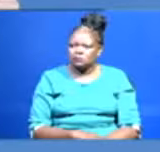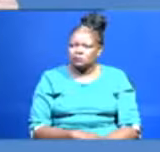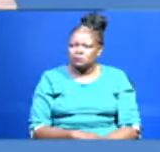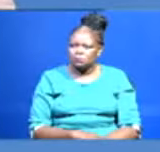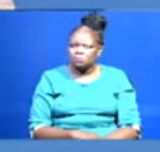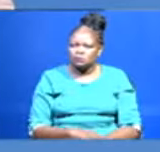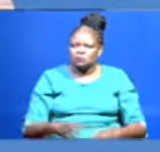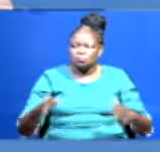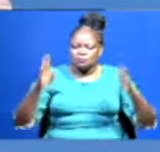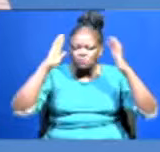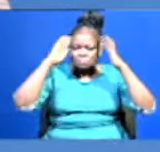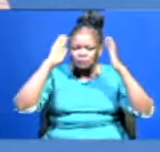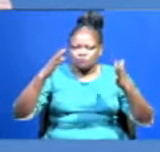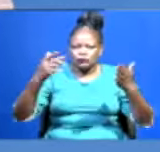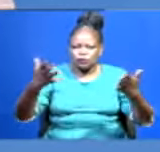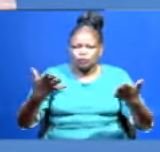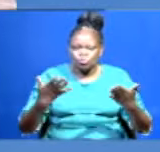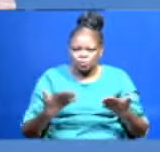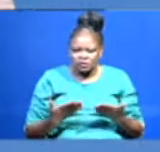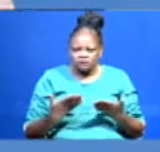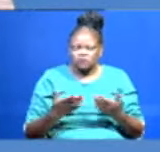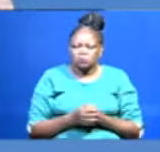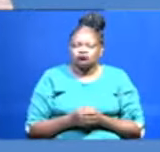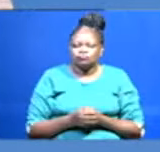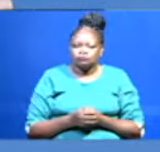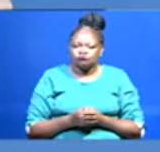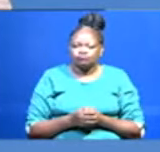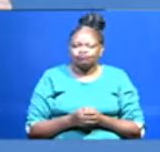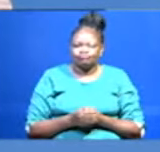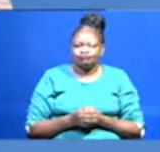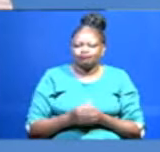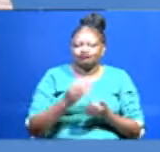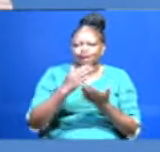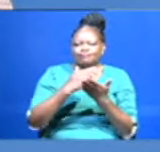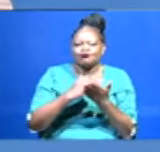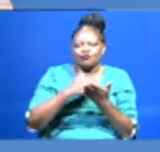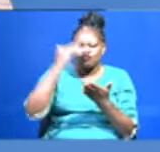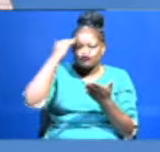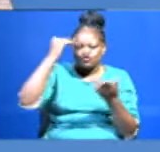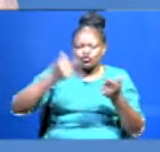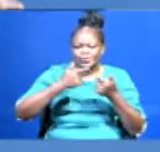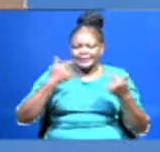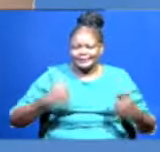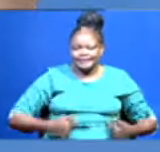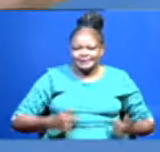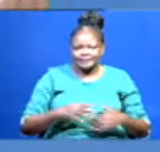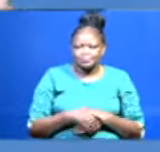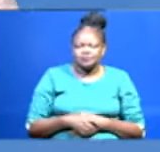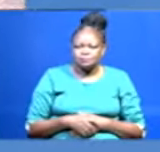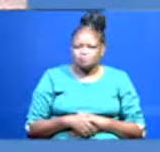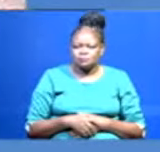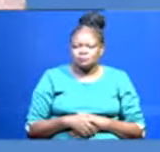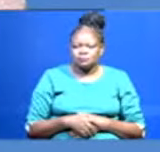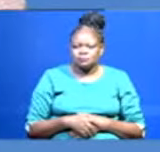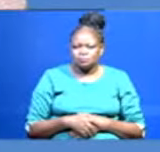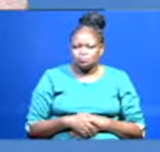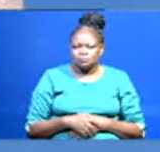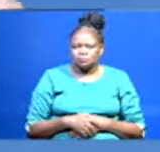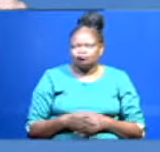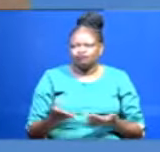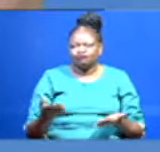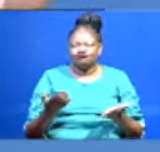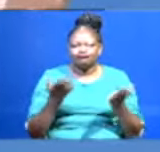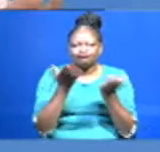Jambo na karibu katika kipindi cha Ifahamu China. Mimi ni Zakia Peng. Miundo mipya ya